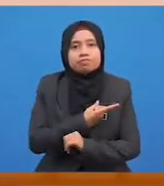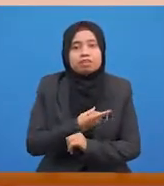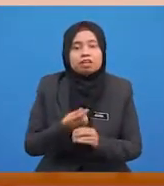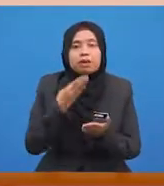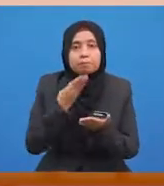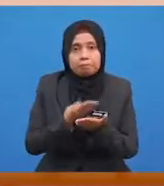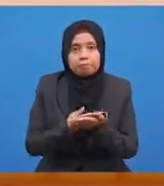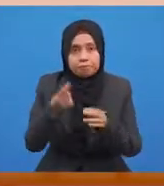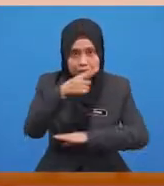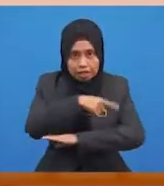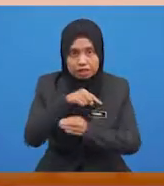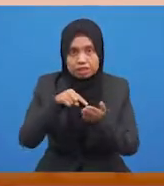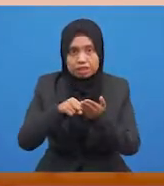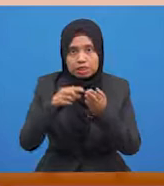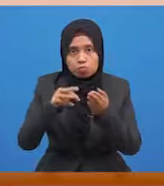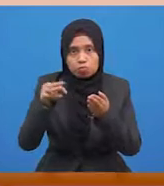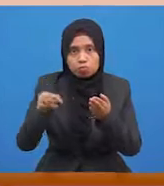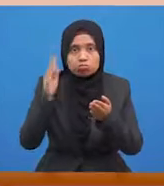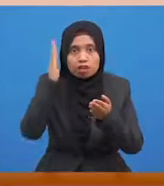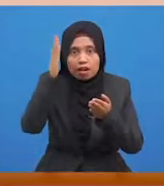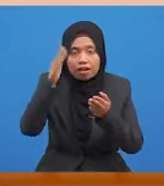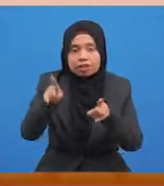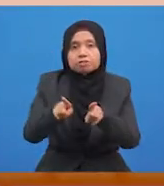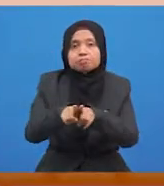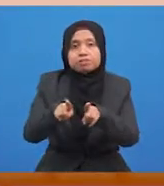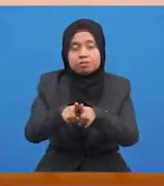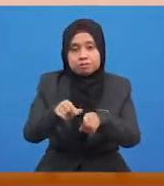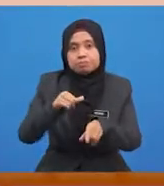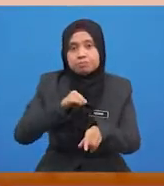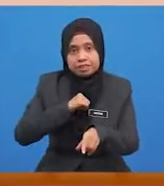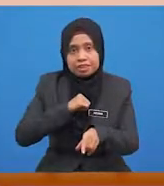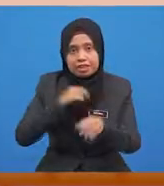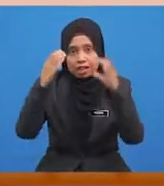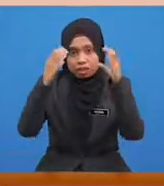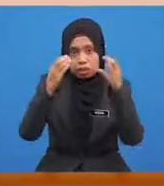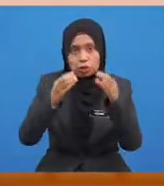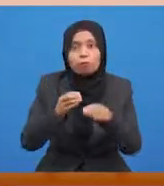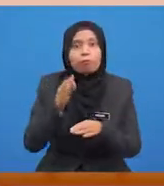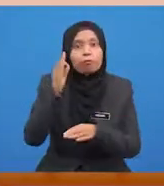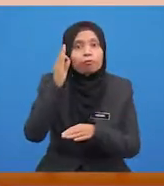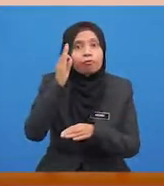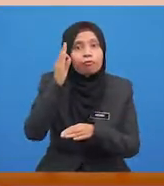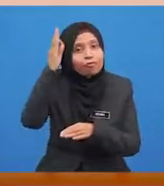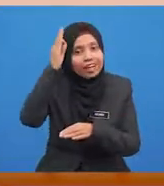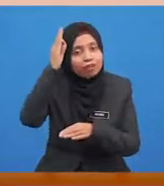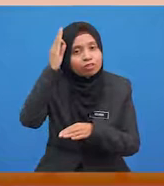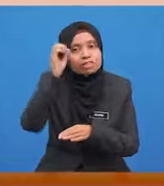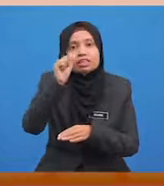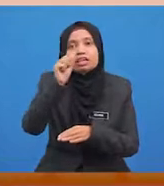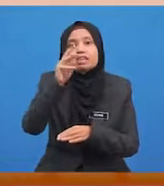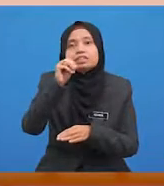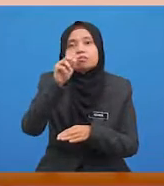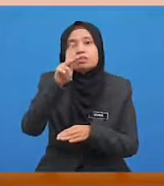Baiklah, hari ini murid-murid akan bersama-sama saya, Cikgu Fairuz dari SMK Bandar